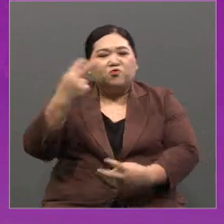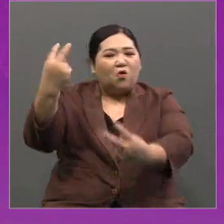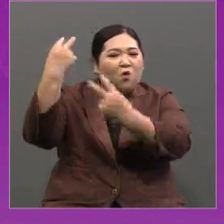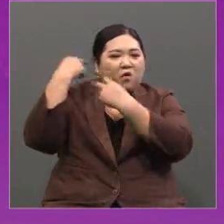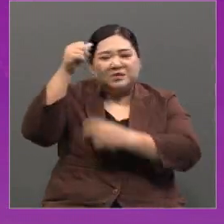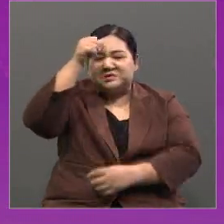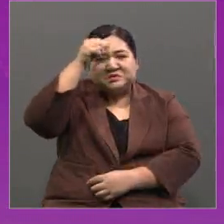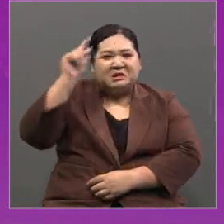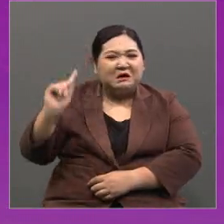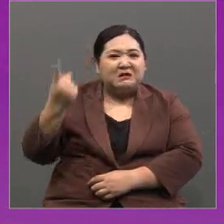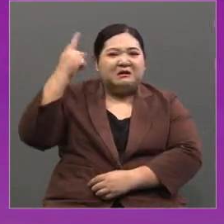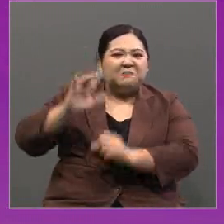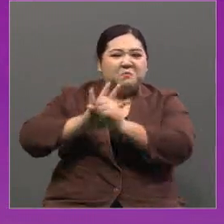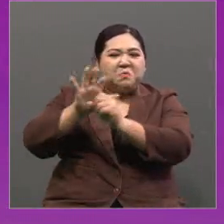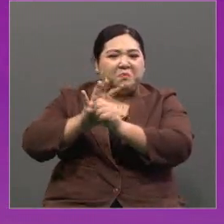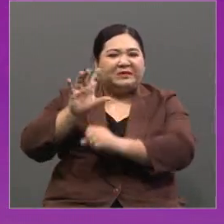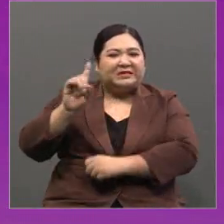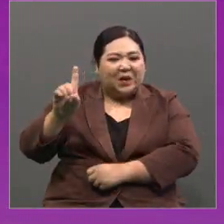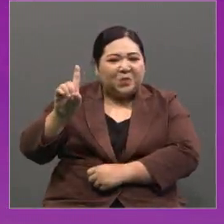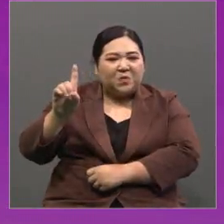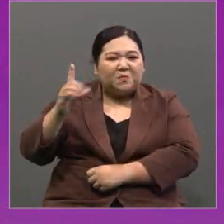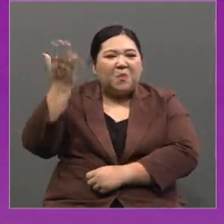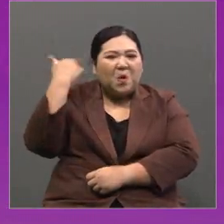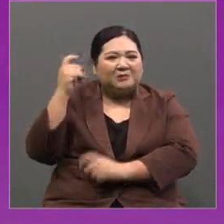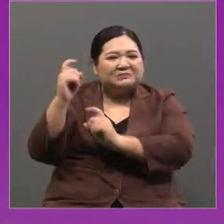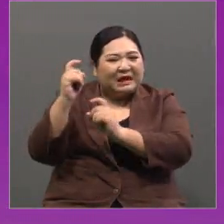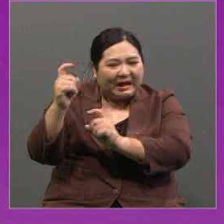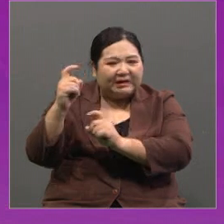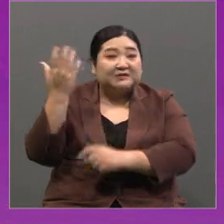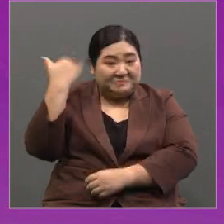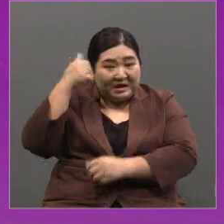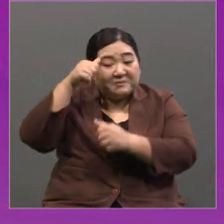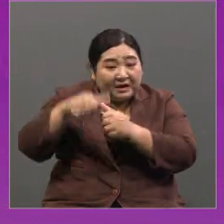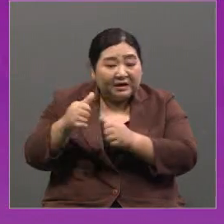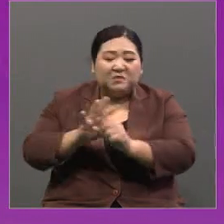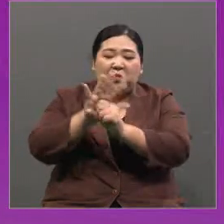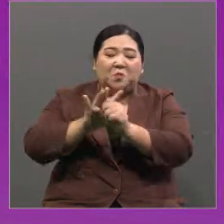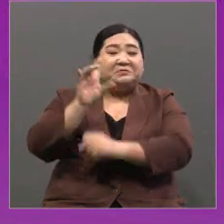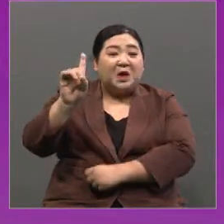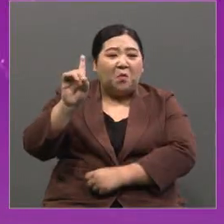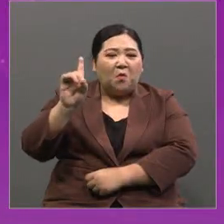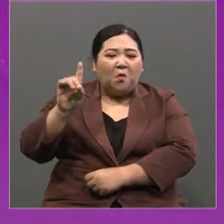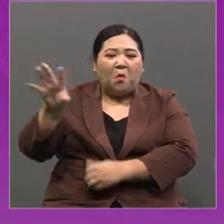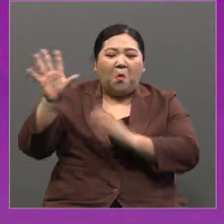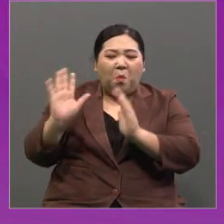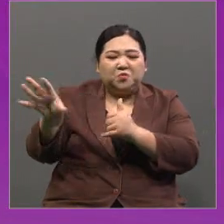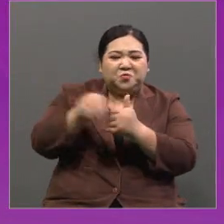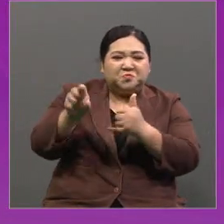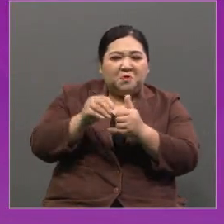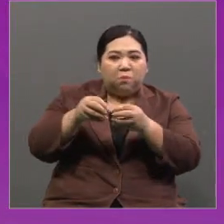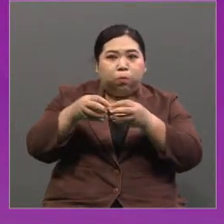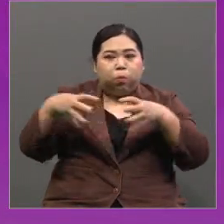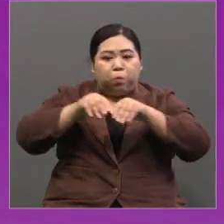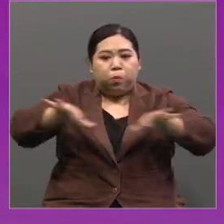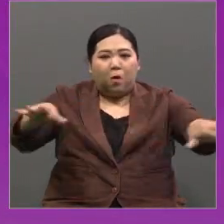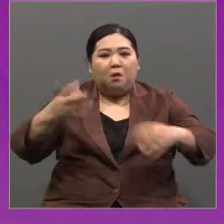ปมันเคยเป็นต้นกำเนิดของเดลต้าแล้วเดลต้าในขณะนั้นจำกันได้ไหมคะทำให้มีผู้ติดเชื้อค่อนข้างที่จะเยอะแล้วอาการ